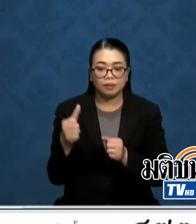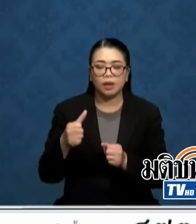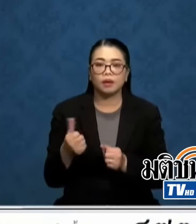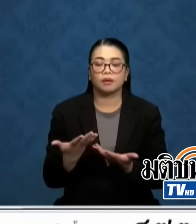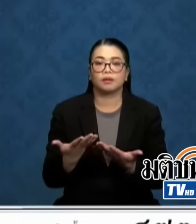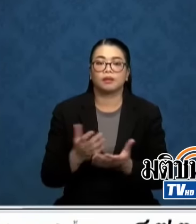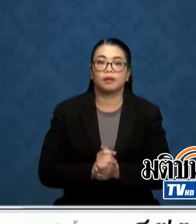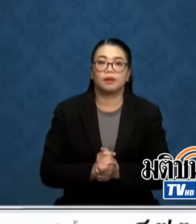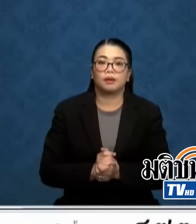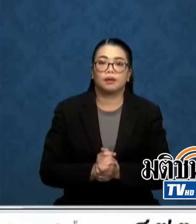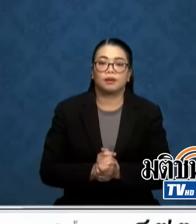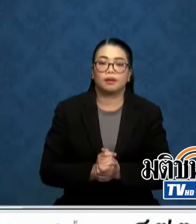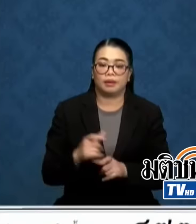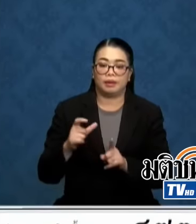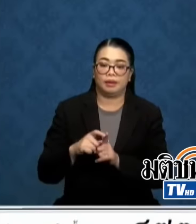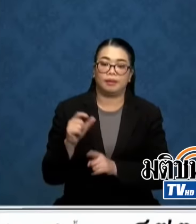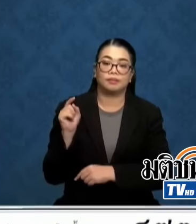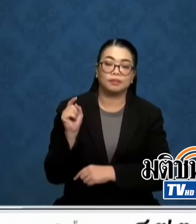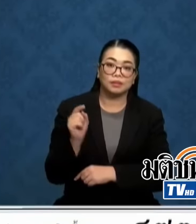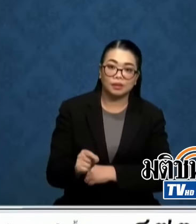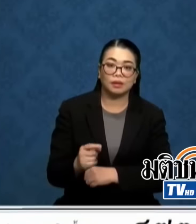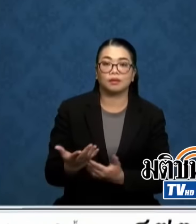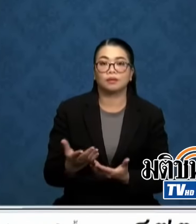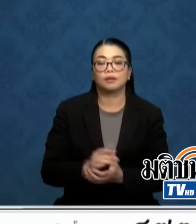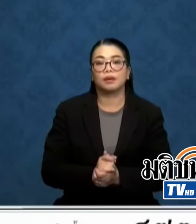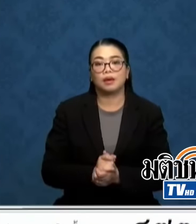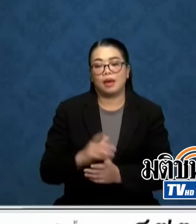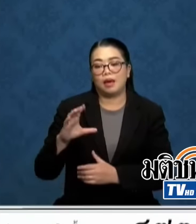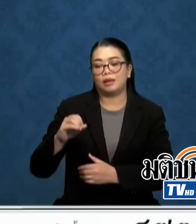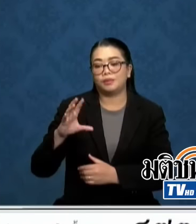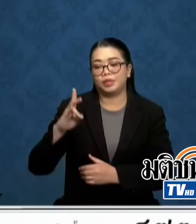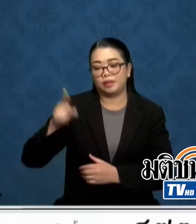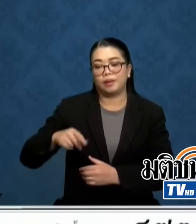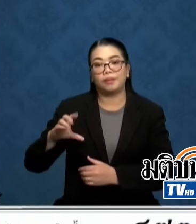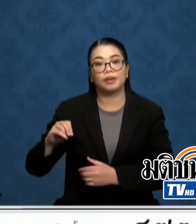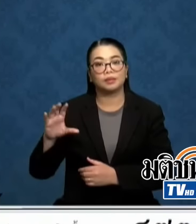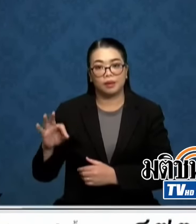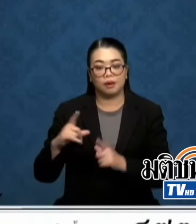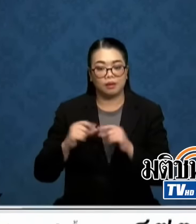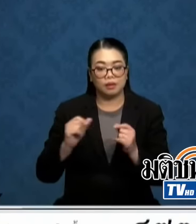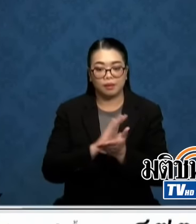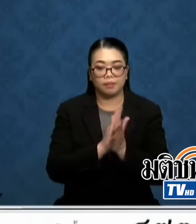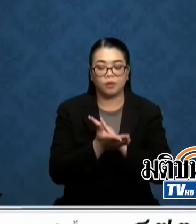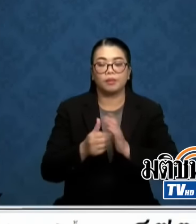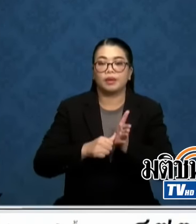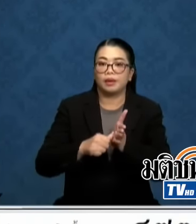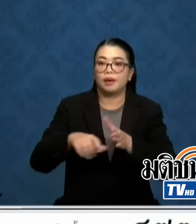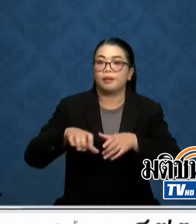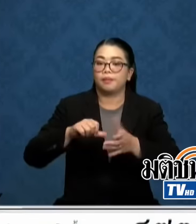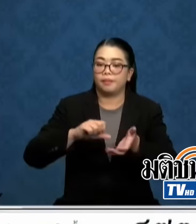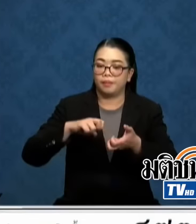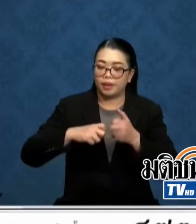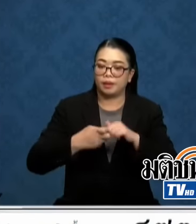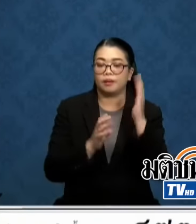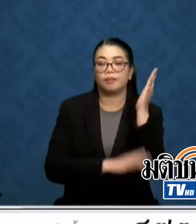ปรากฏว่าหลังจากที่คำสั่งที่57/5เรื่องการปรับปรุงการบริหารแก้ปหปัญหาจ